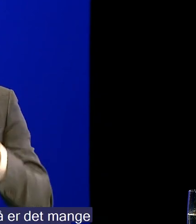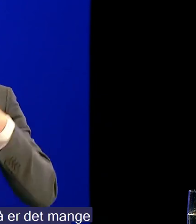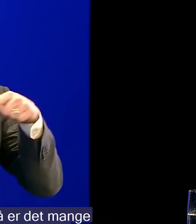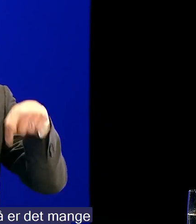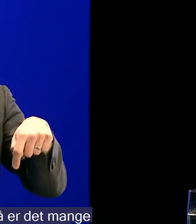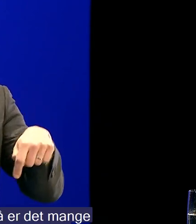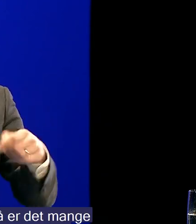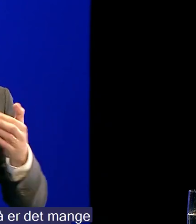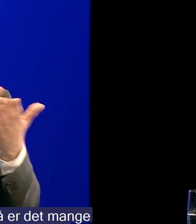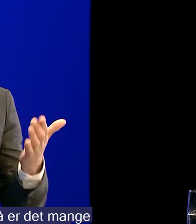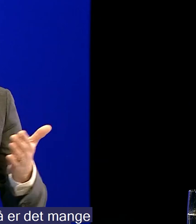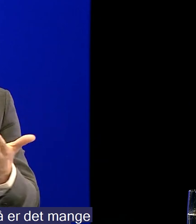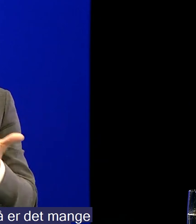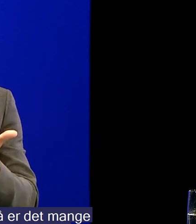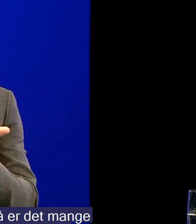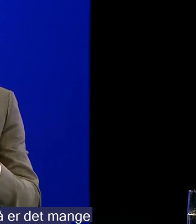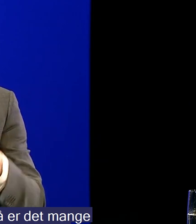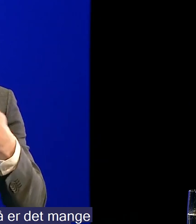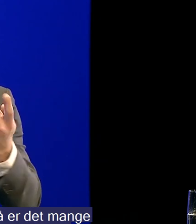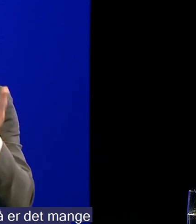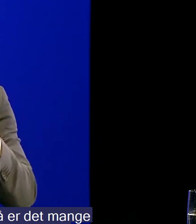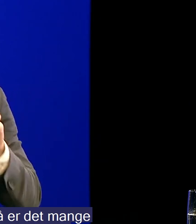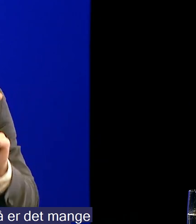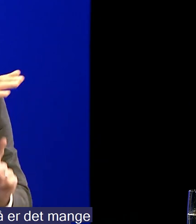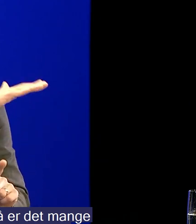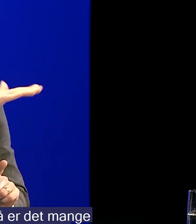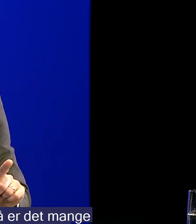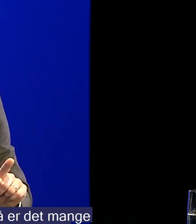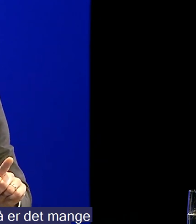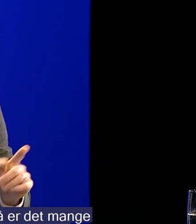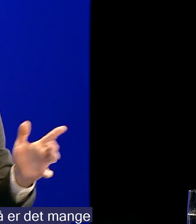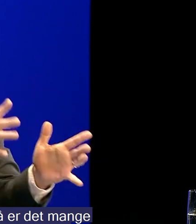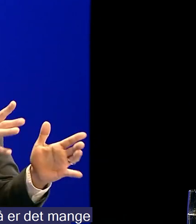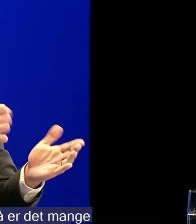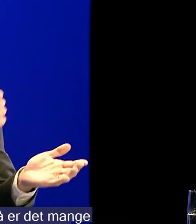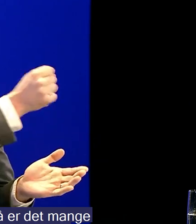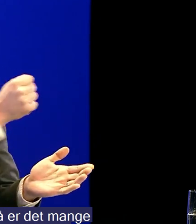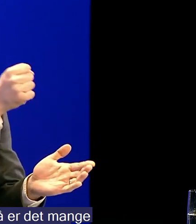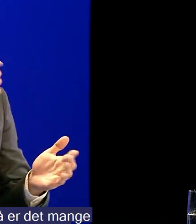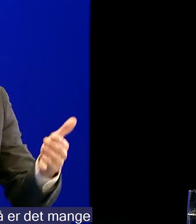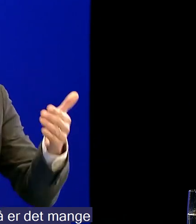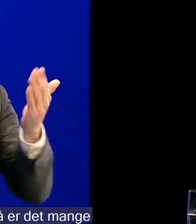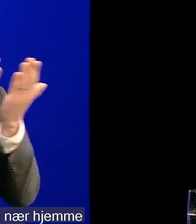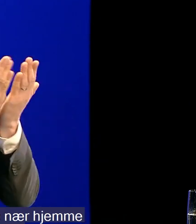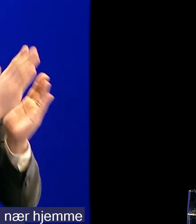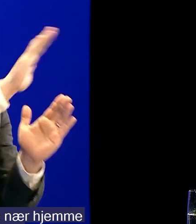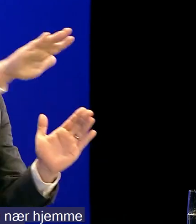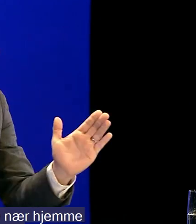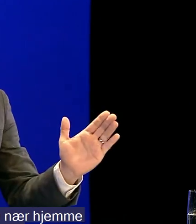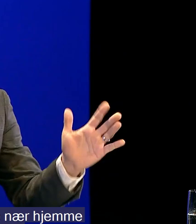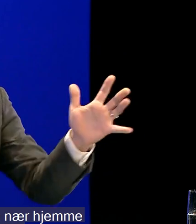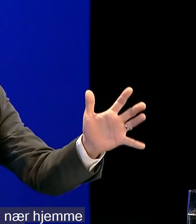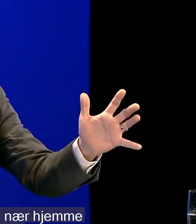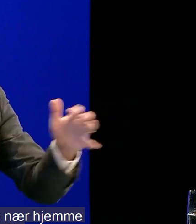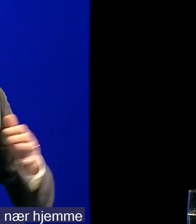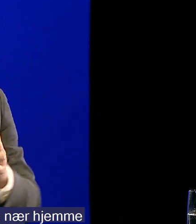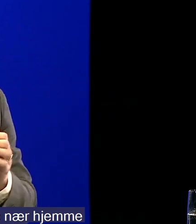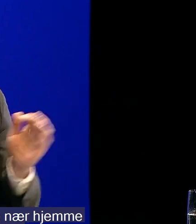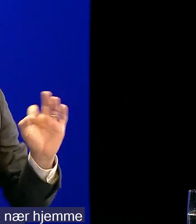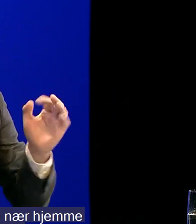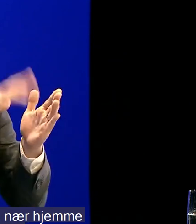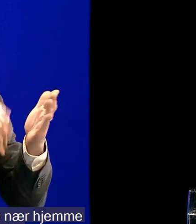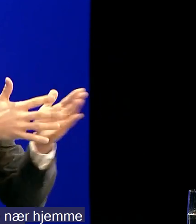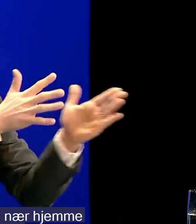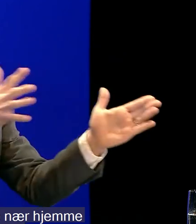Den gangen, og egentlig frem til nå, så det mange som har trodd at det gjør barna hørende igjen, og da blir plassert på